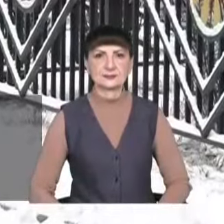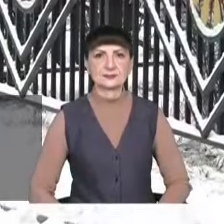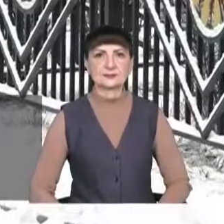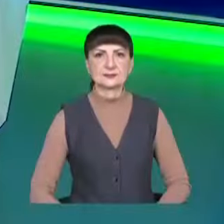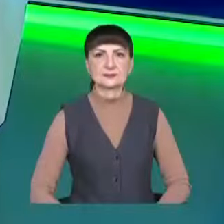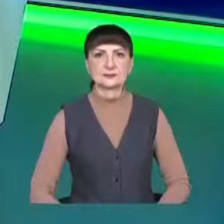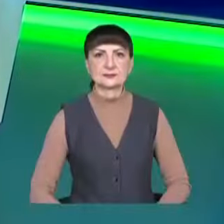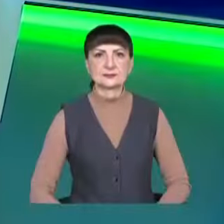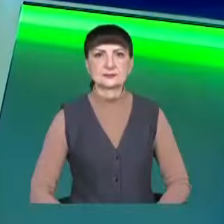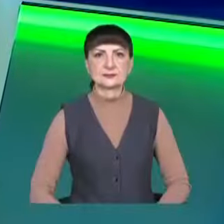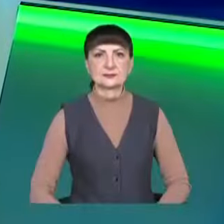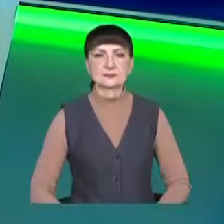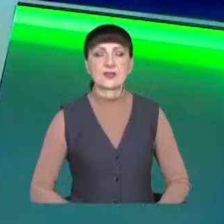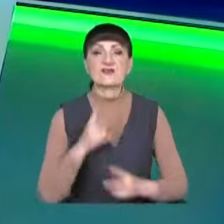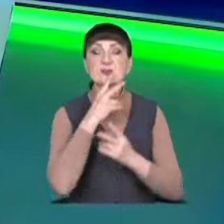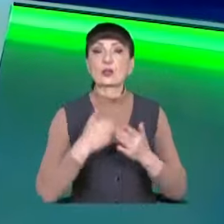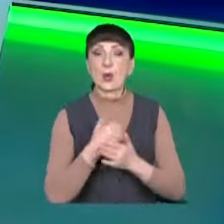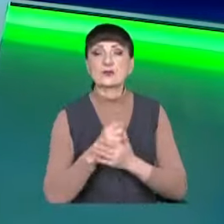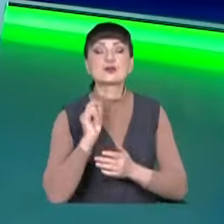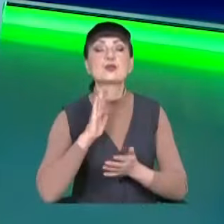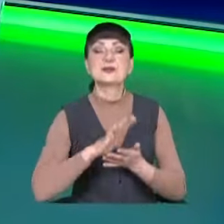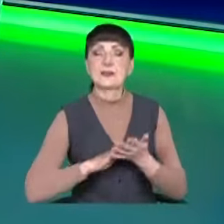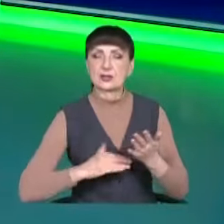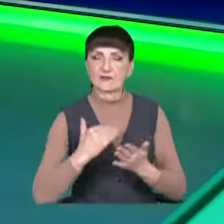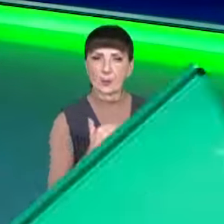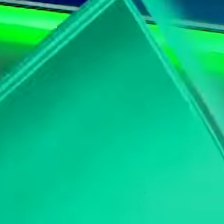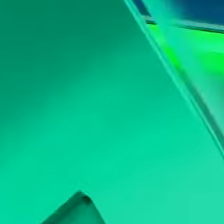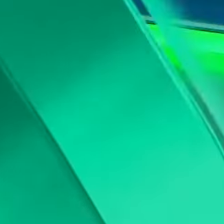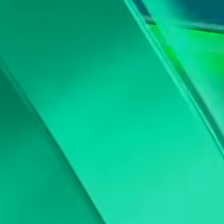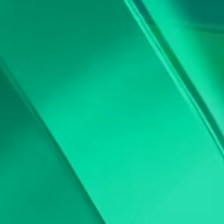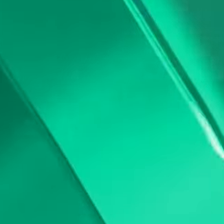Алматы. Вы смотрите новости, далее в выпуске.